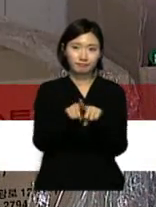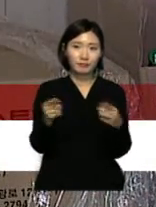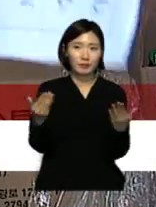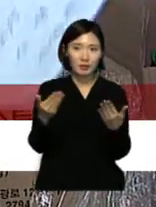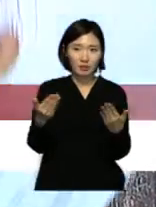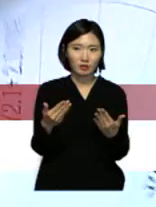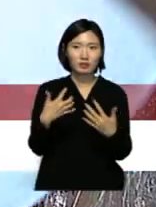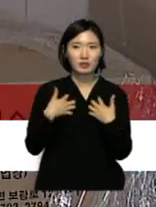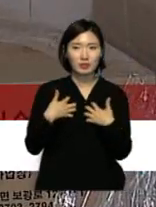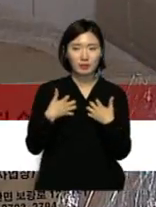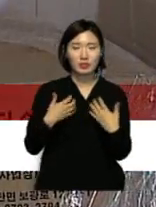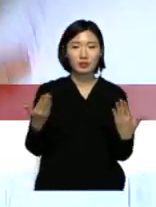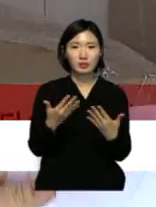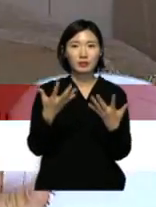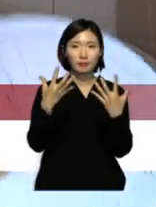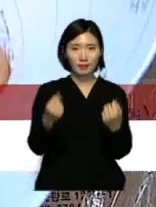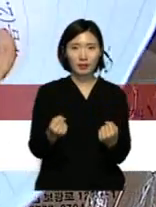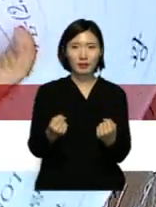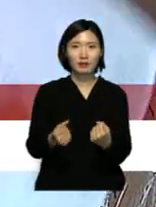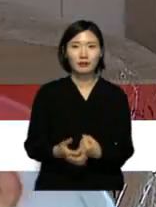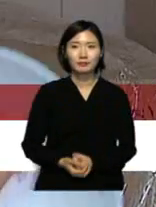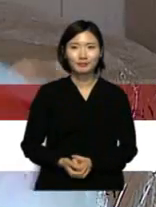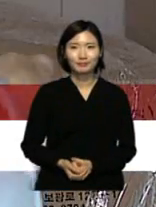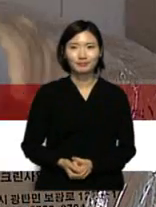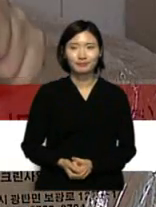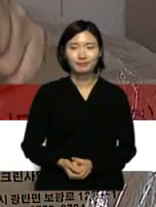같이 일하는 건